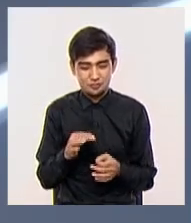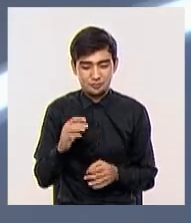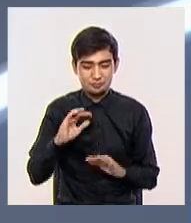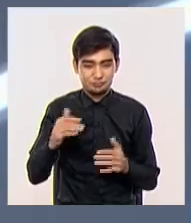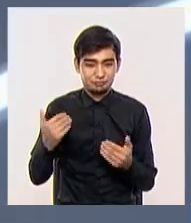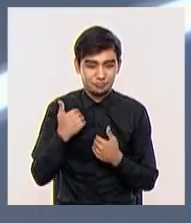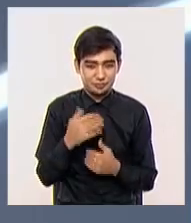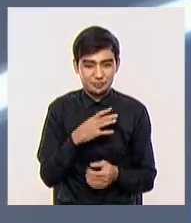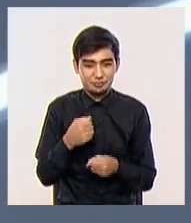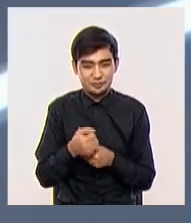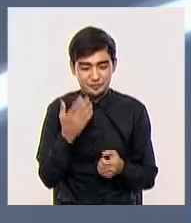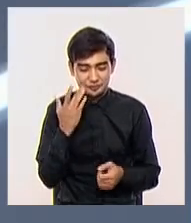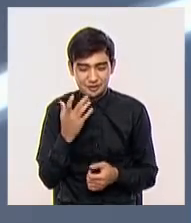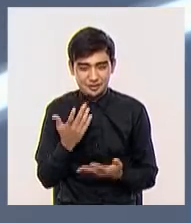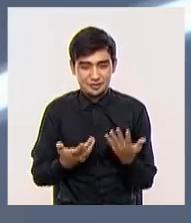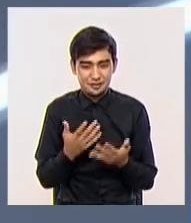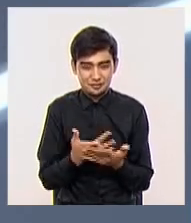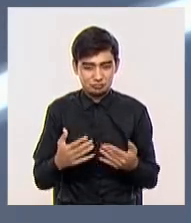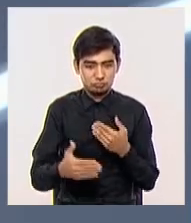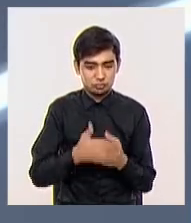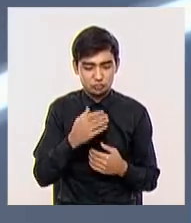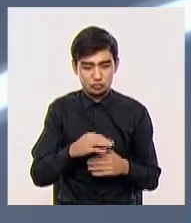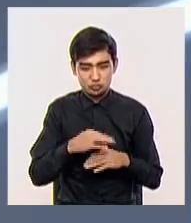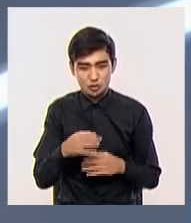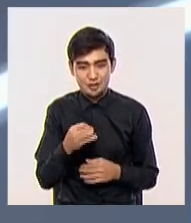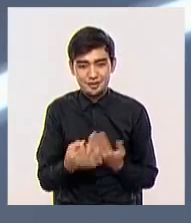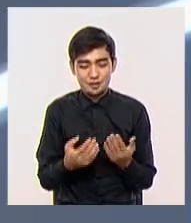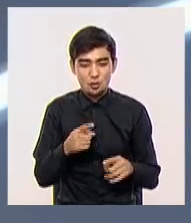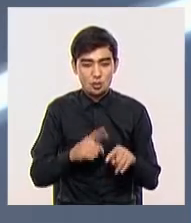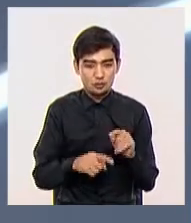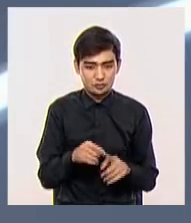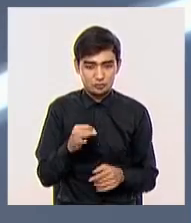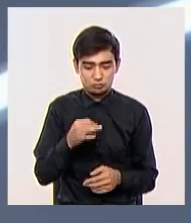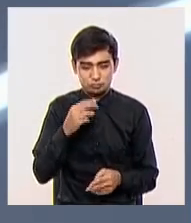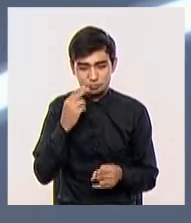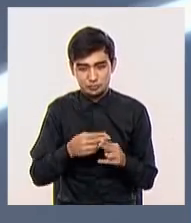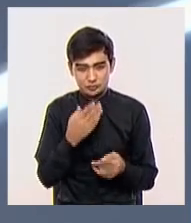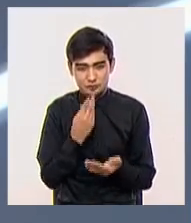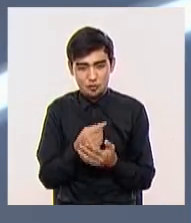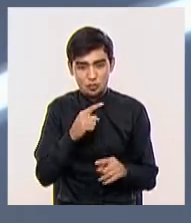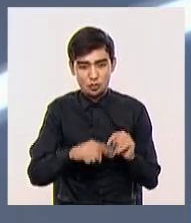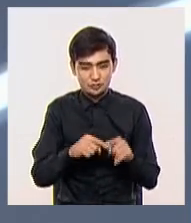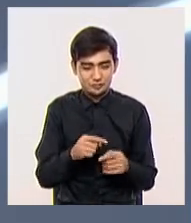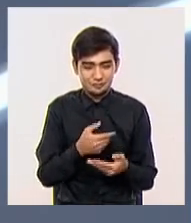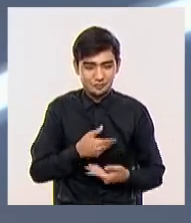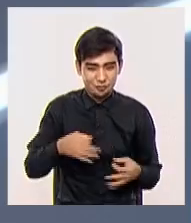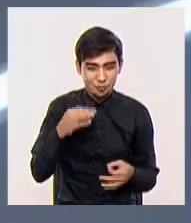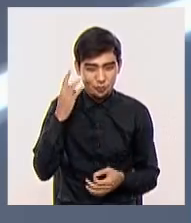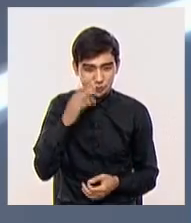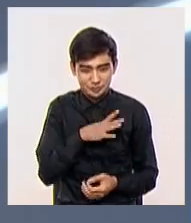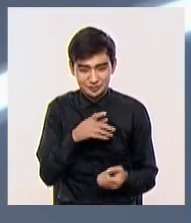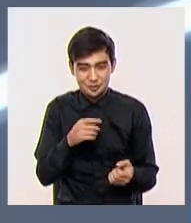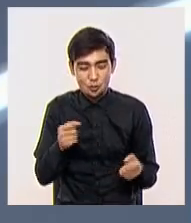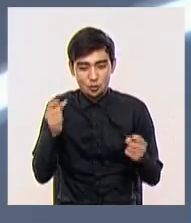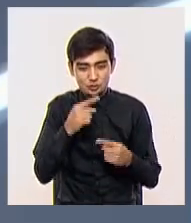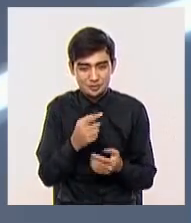көрсек, ең қатаң жаза сұраймыз, ал жақынымыздан көрсекше. Бауыр еті баласының туысынан сексуалдық сипаттағы жәбір көрген